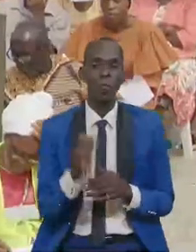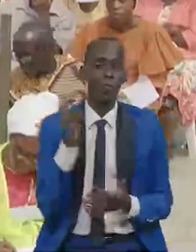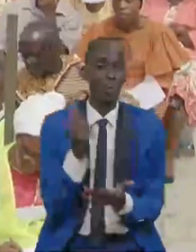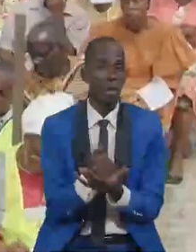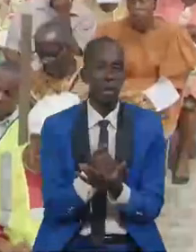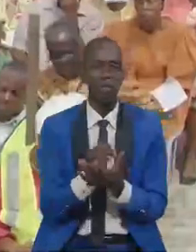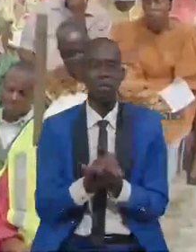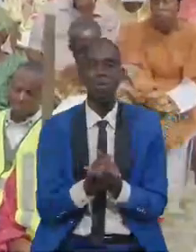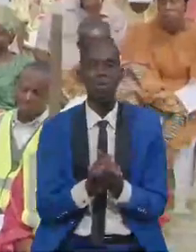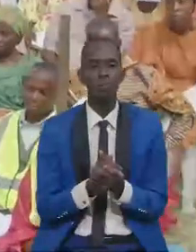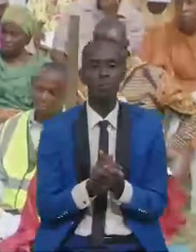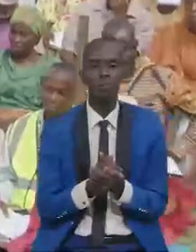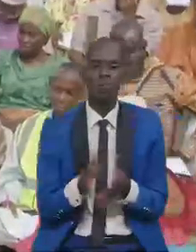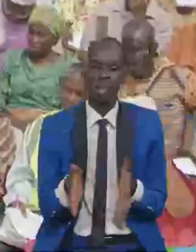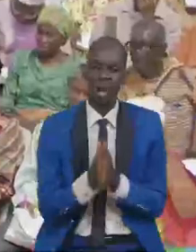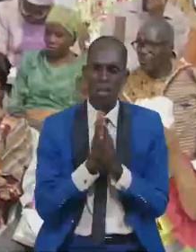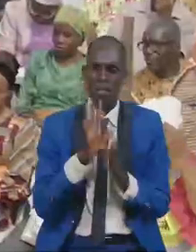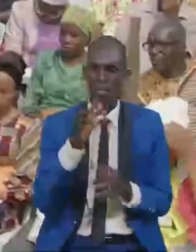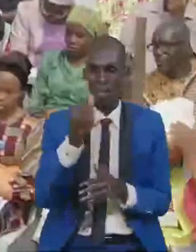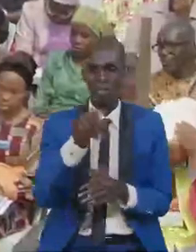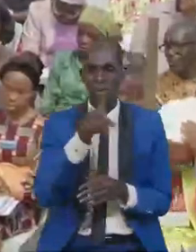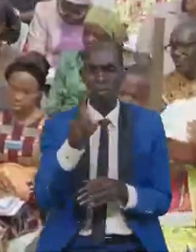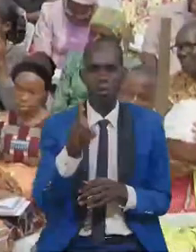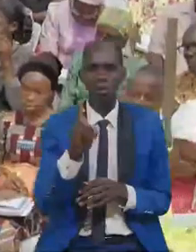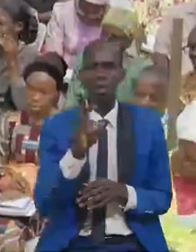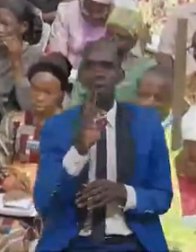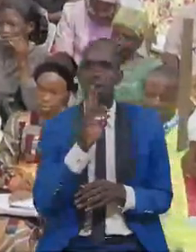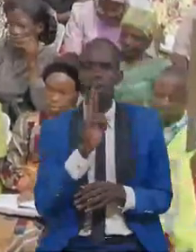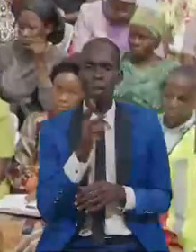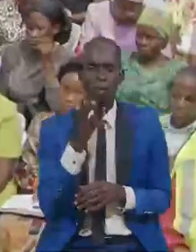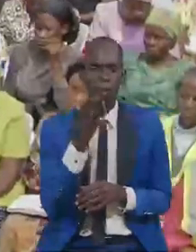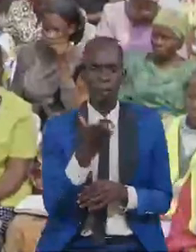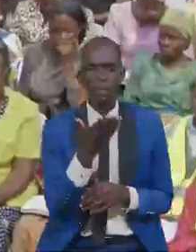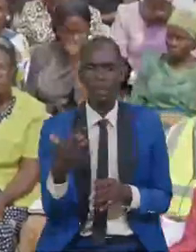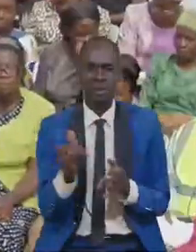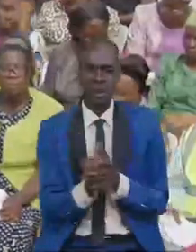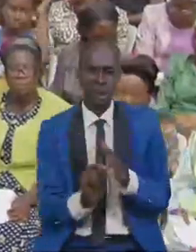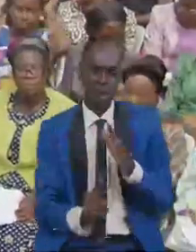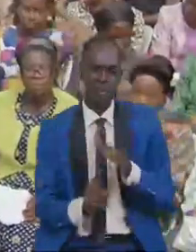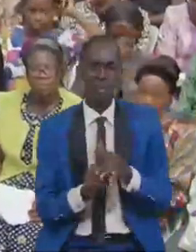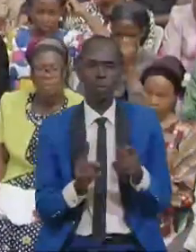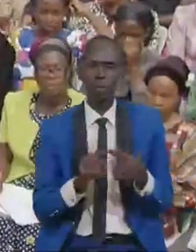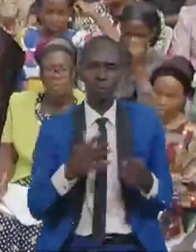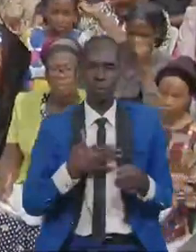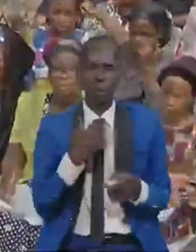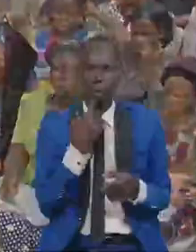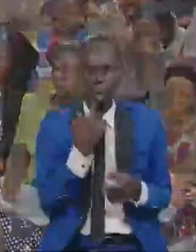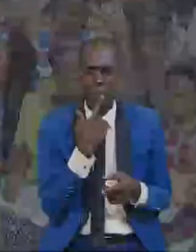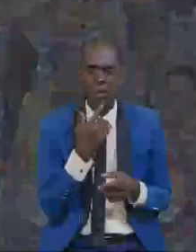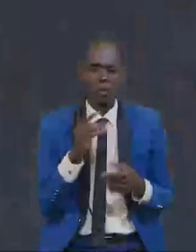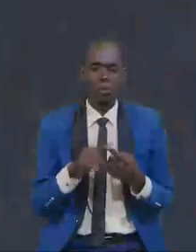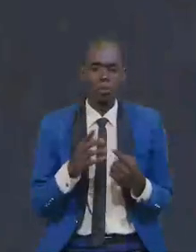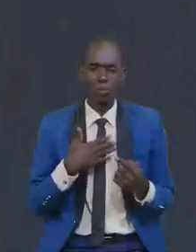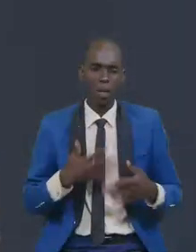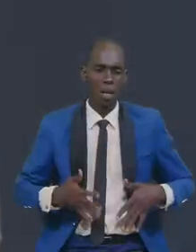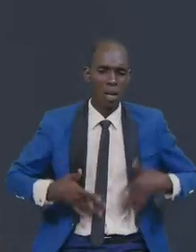Alors tu dois te poser la question. Est-ce qu'il y a des choses qui viennent dans ma bouche et qui m'amènent à